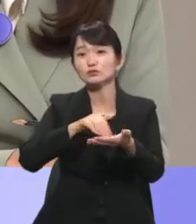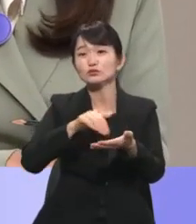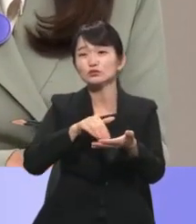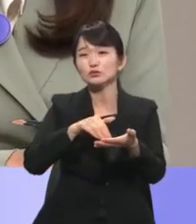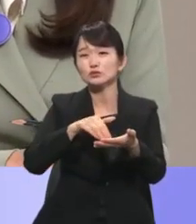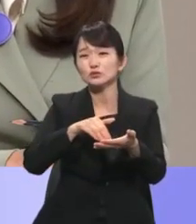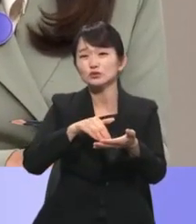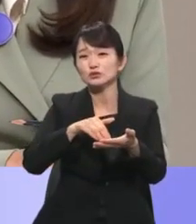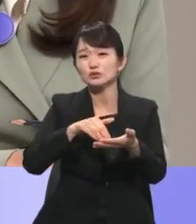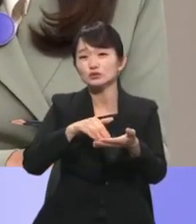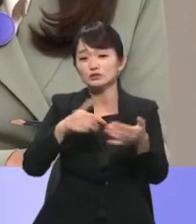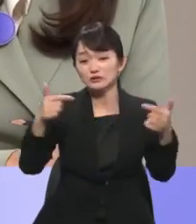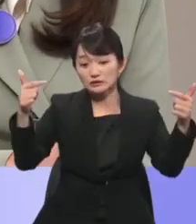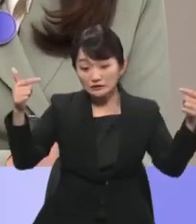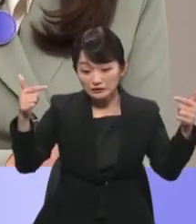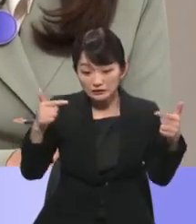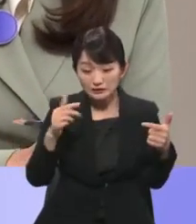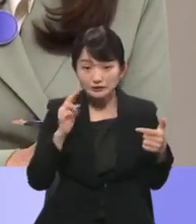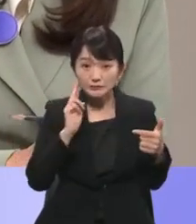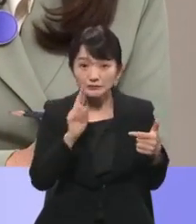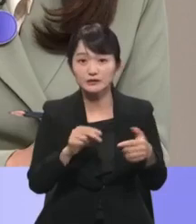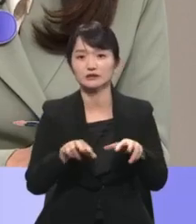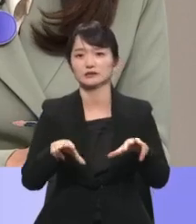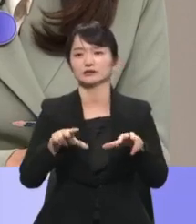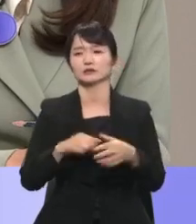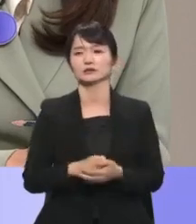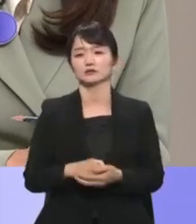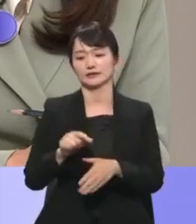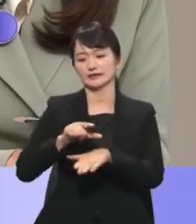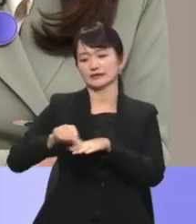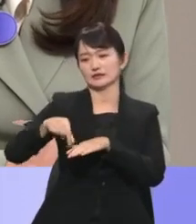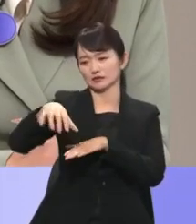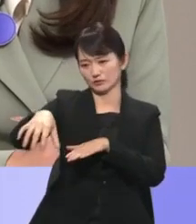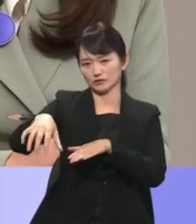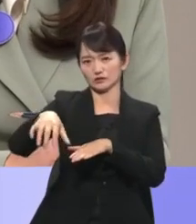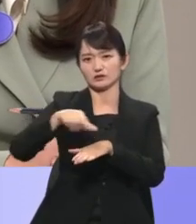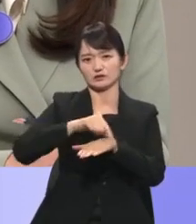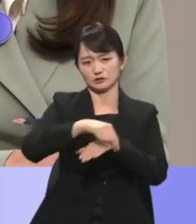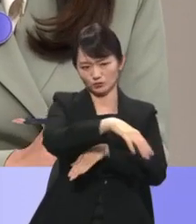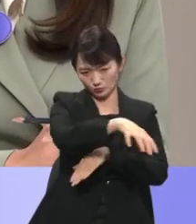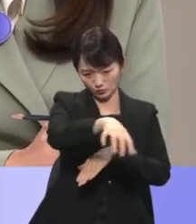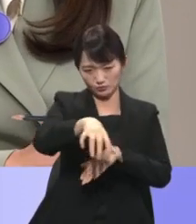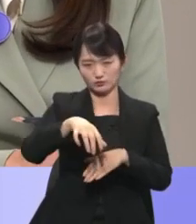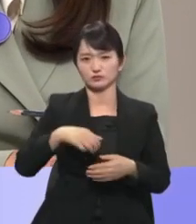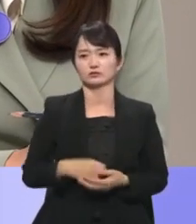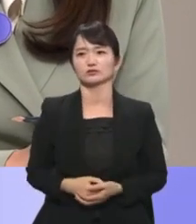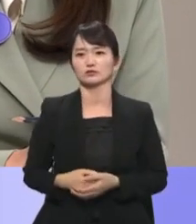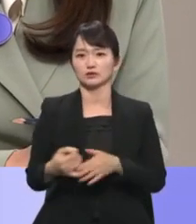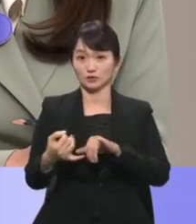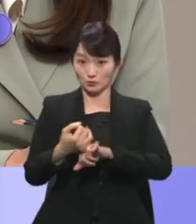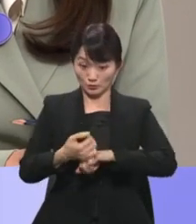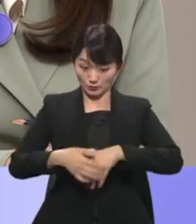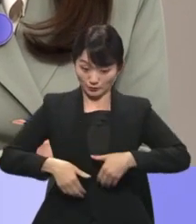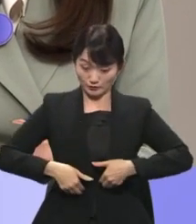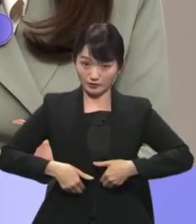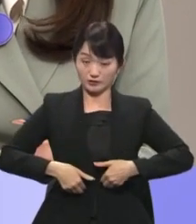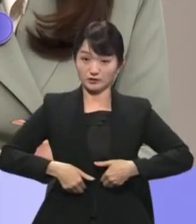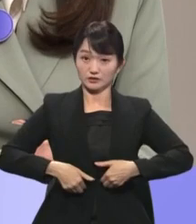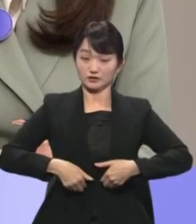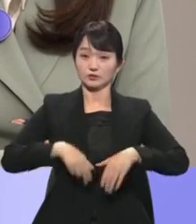점점 더 심각해질 거라고 생각합니다 지금도 사실 이미 지방에서는 또 지역에서는 또 한편으로는 필수 진료 과목 같은